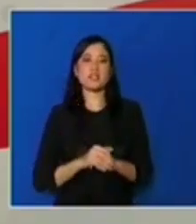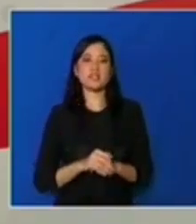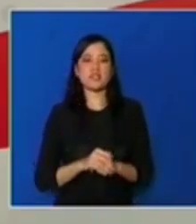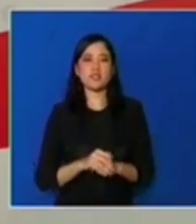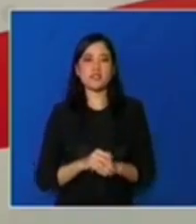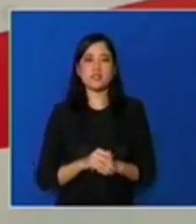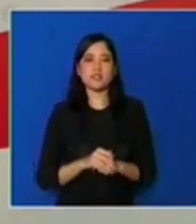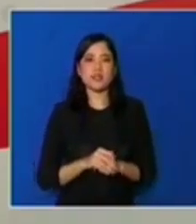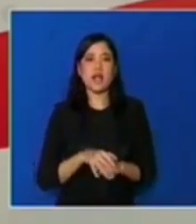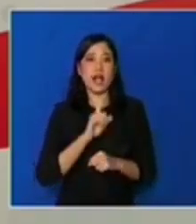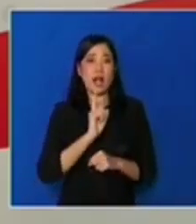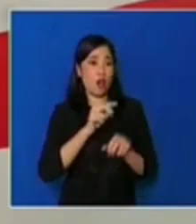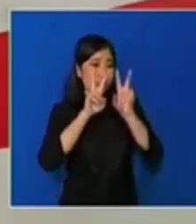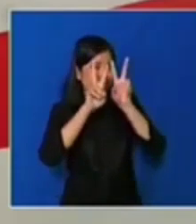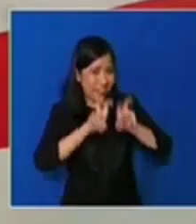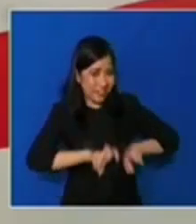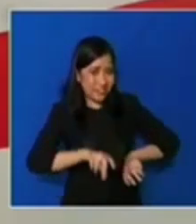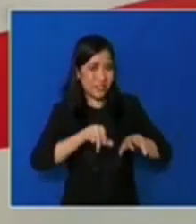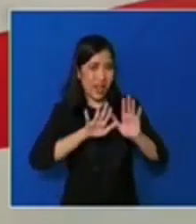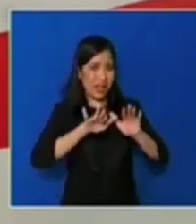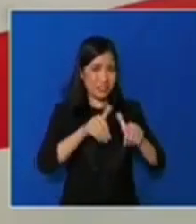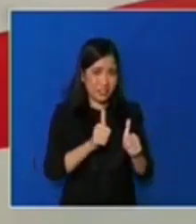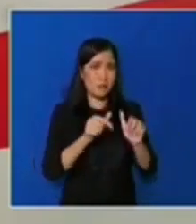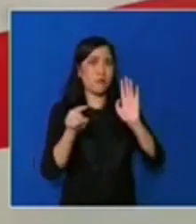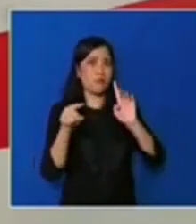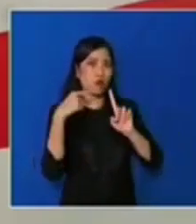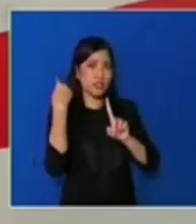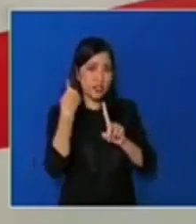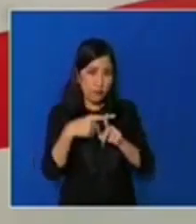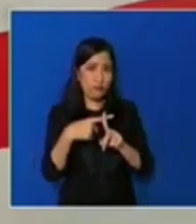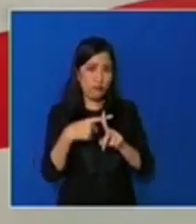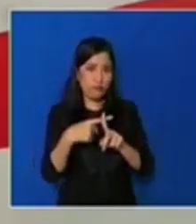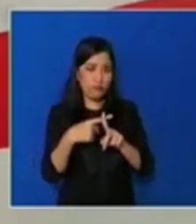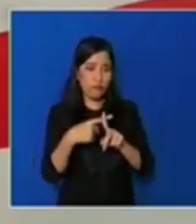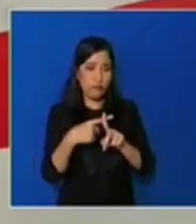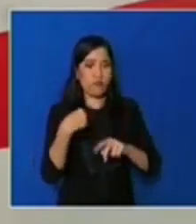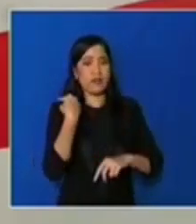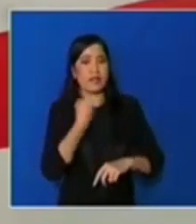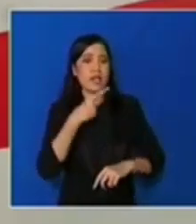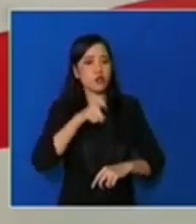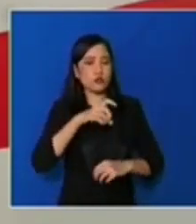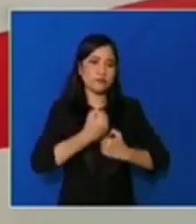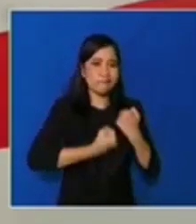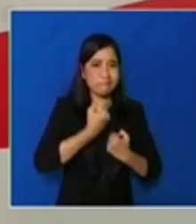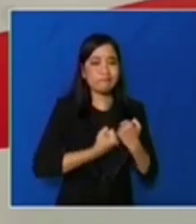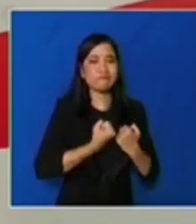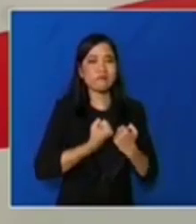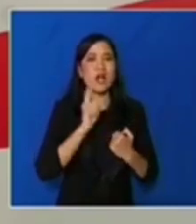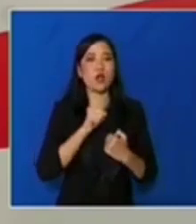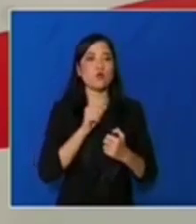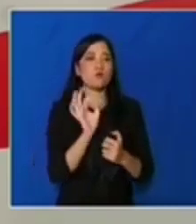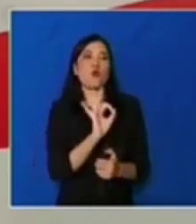hasil positif pun juga akan kita tindaklanjuti karena belum tentu hasil yang positif Ini